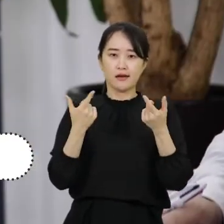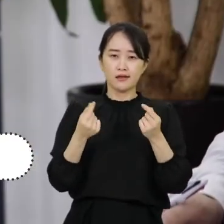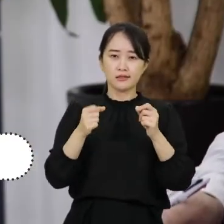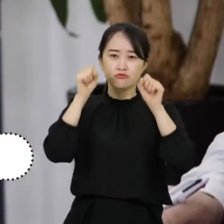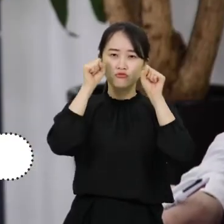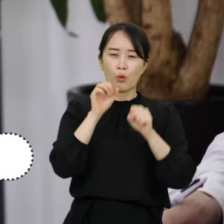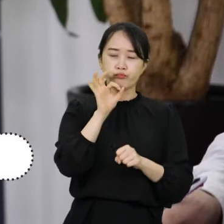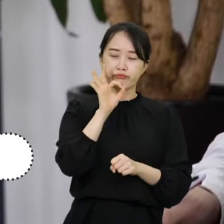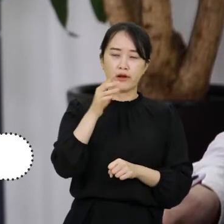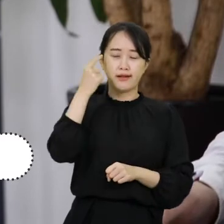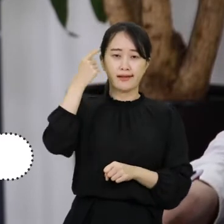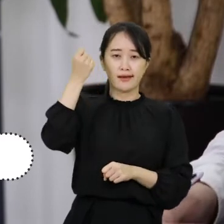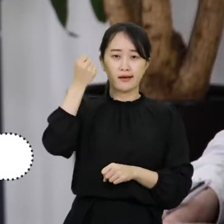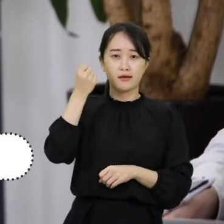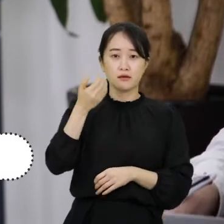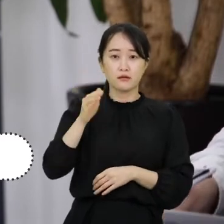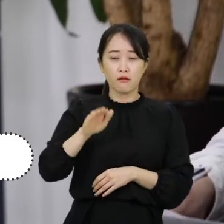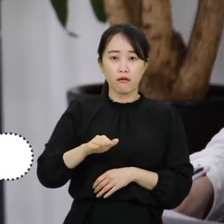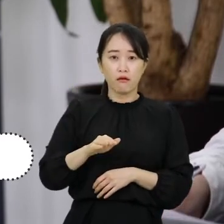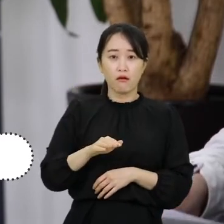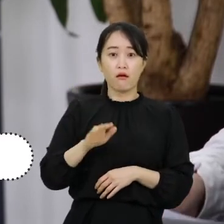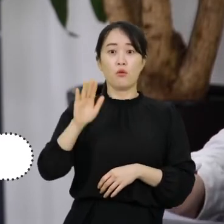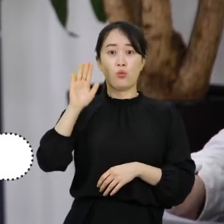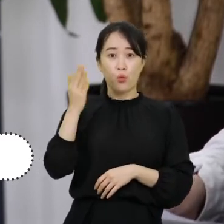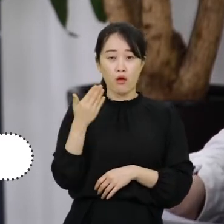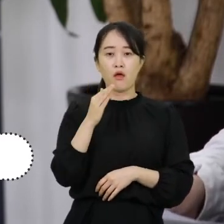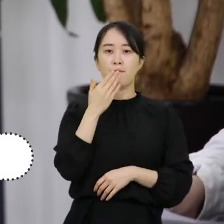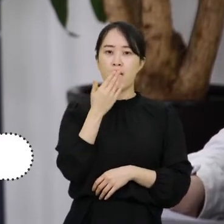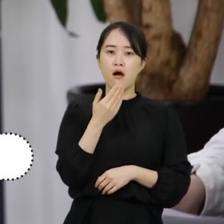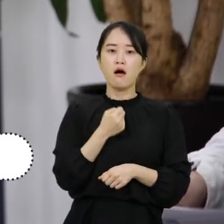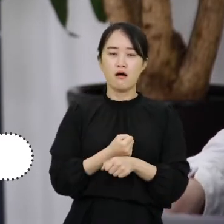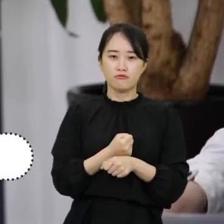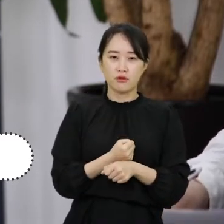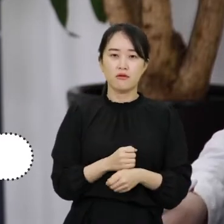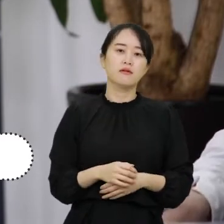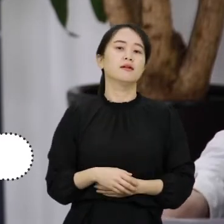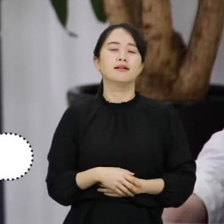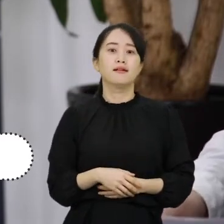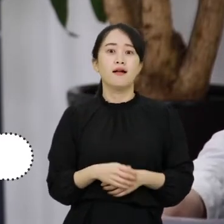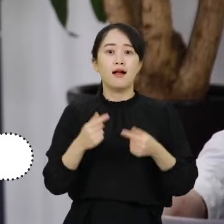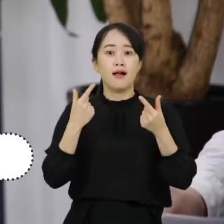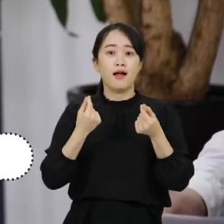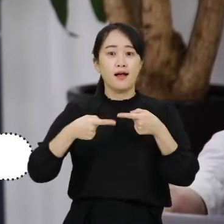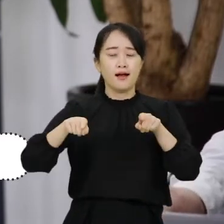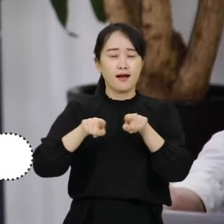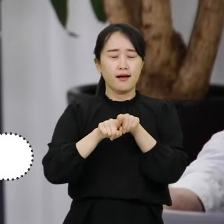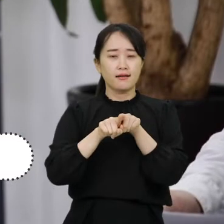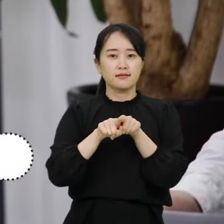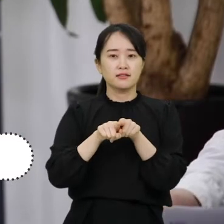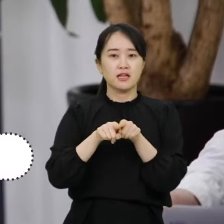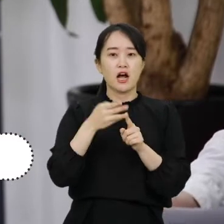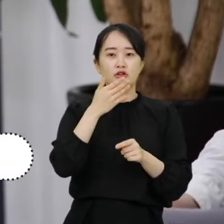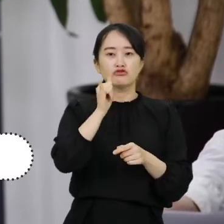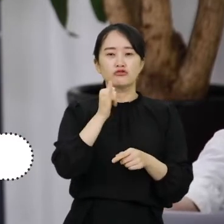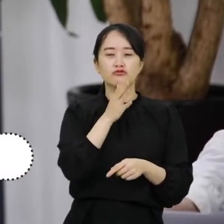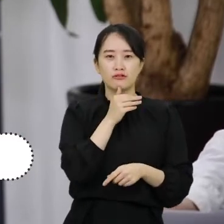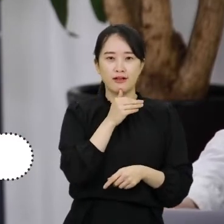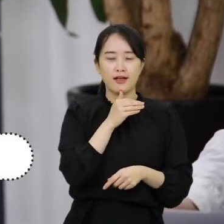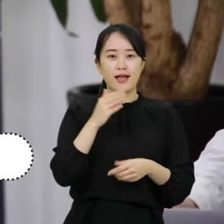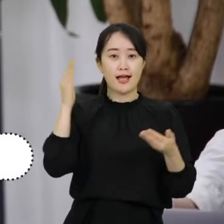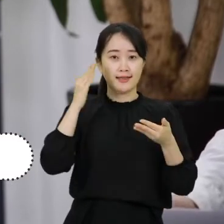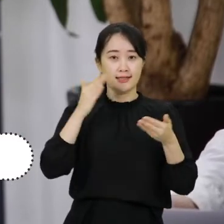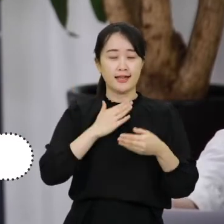같이 운동을 할 수 없을 거라고 생각했는데 하면 할 수 있구나. 그렇지. 우리가 같이 할 수 있는 부분이